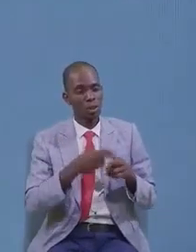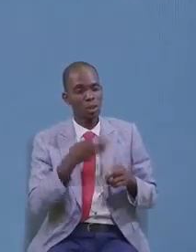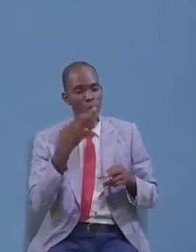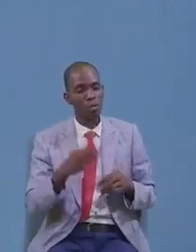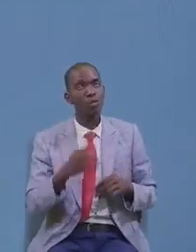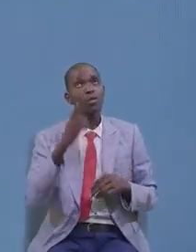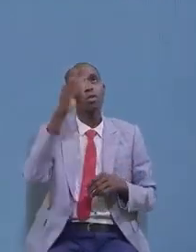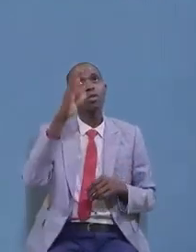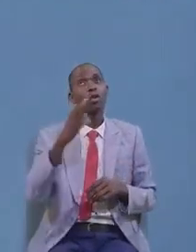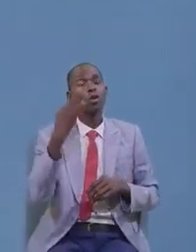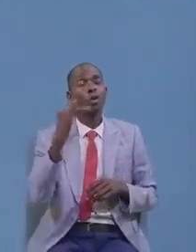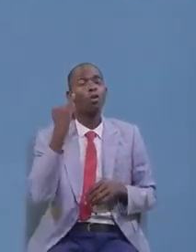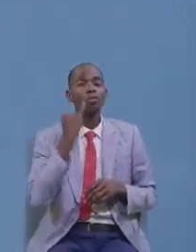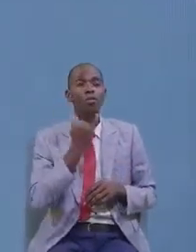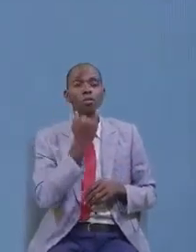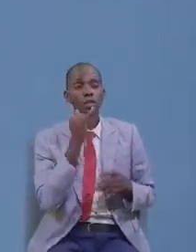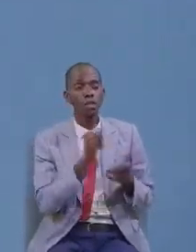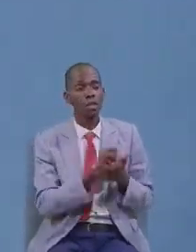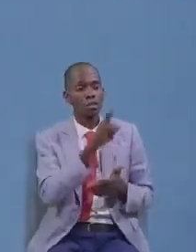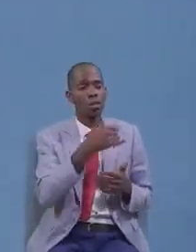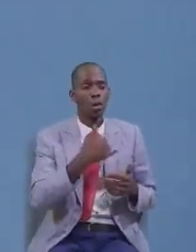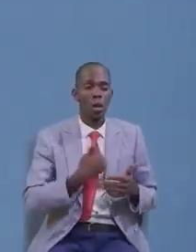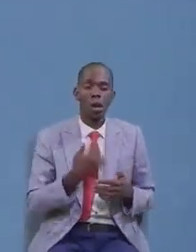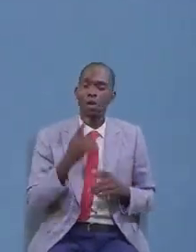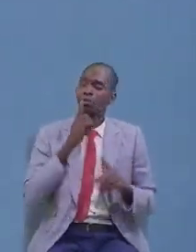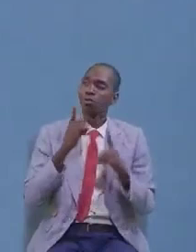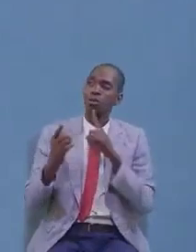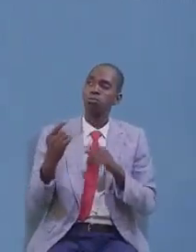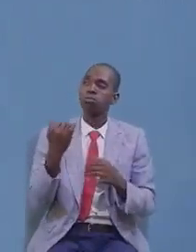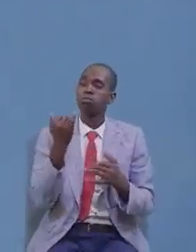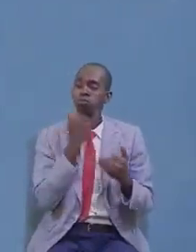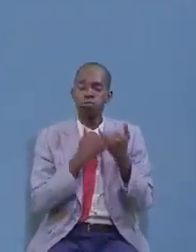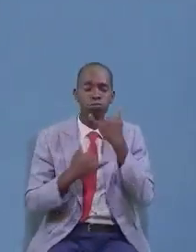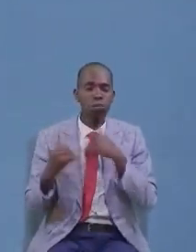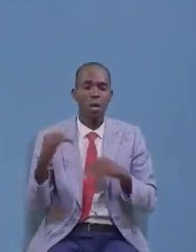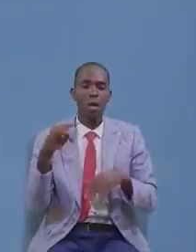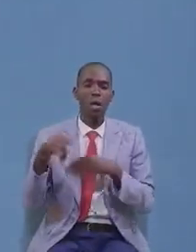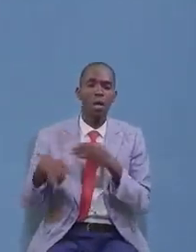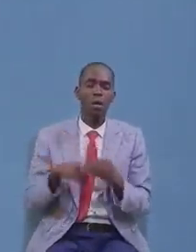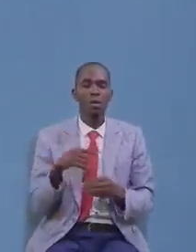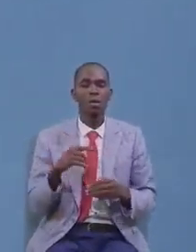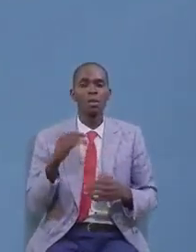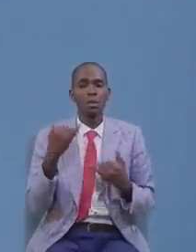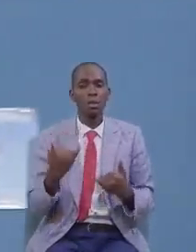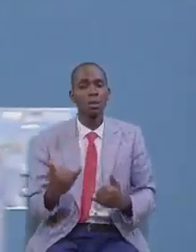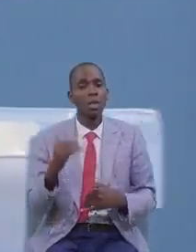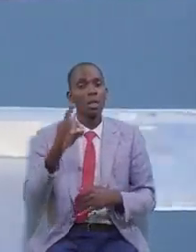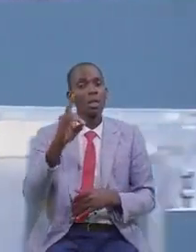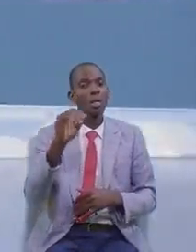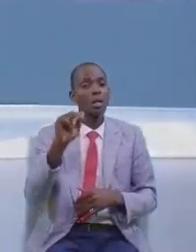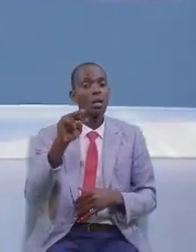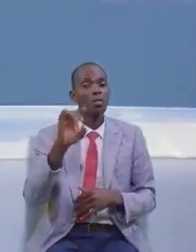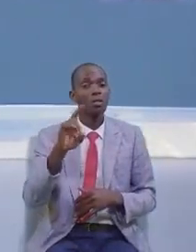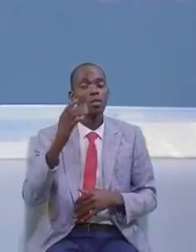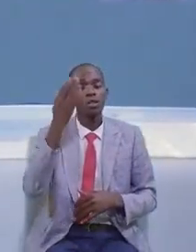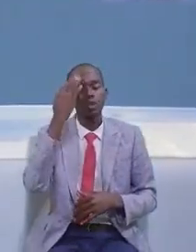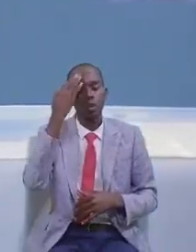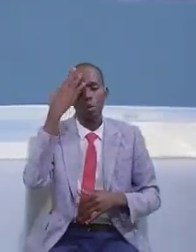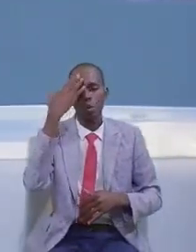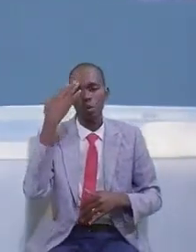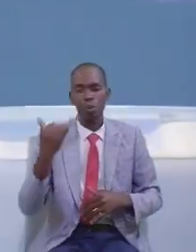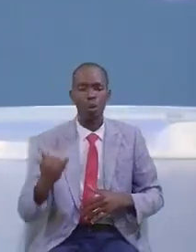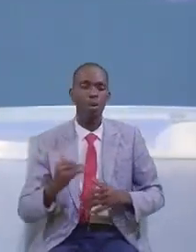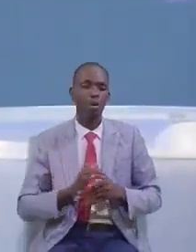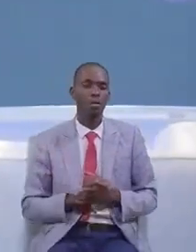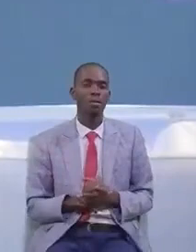Now he knows why. అతను అంటూ ఉన్నాడు, నీవు ఏ దేవుణ్ణి అవమానపరుస్తున్నావో అదే ఇజ్రాయేలు దేవుని పేరు మీద నేను వస్తున్నాను.